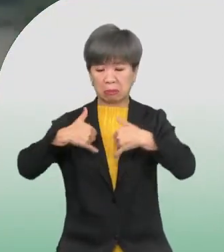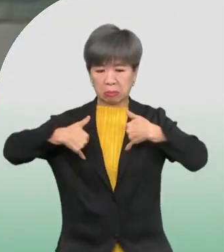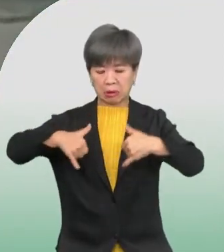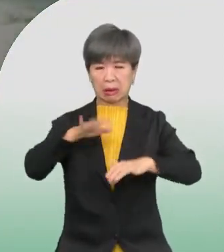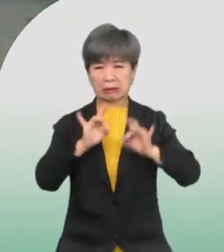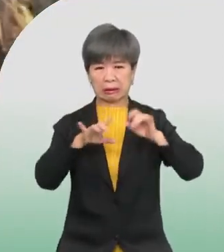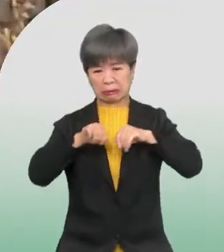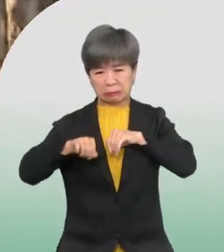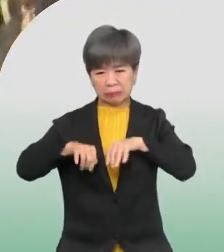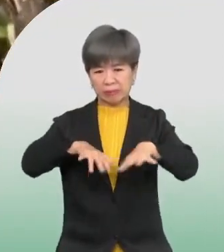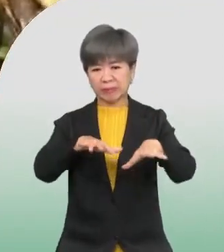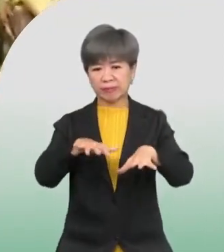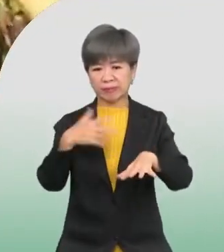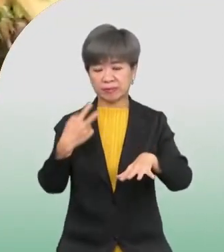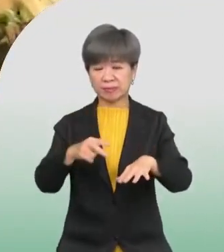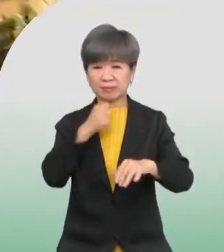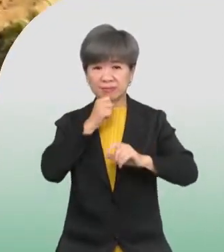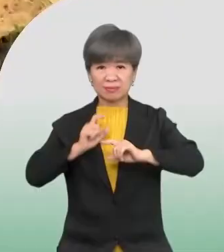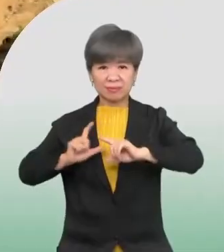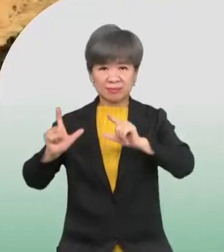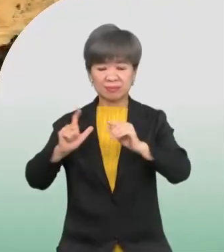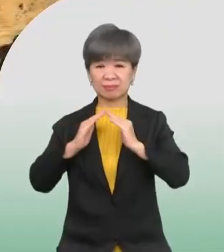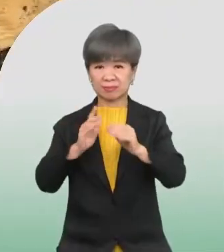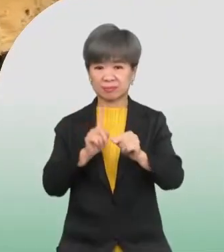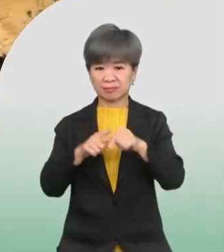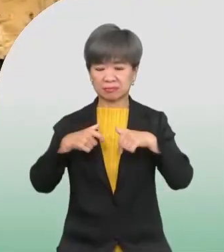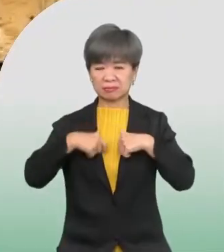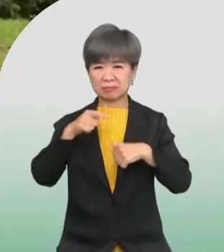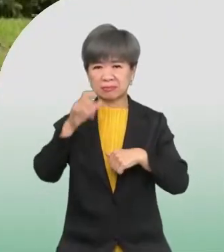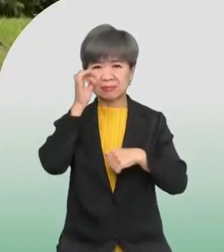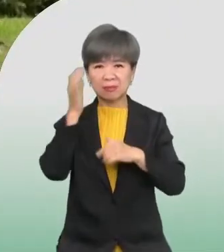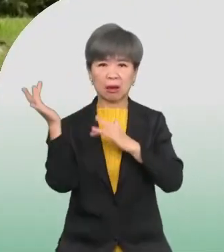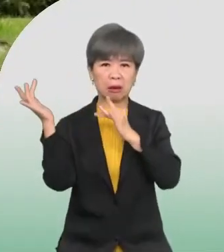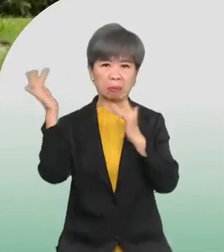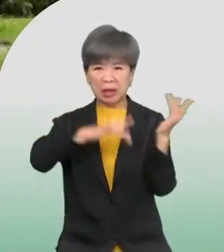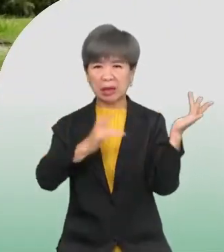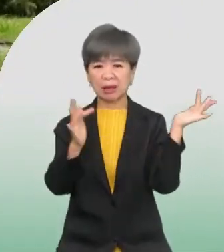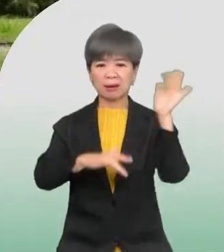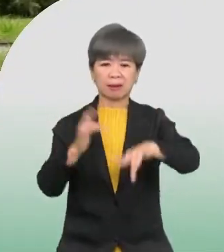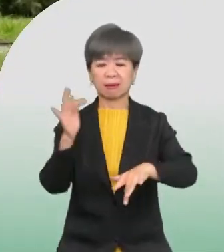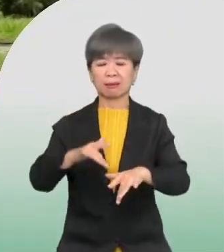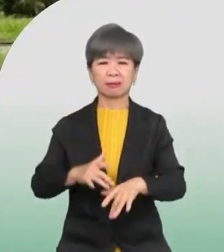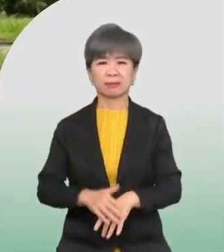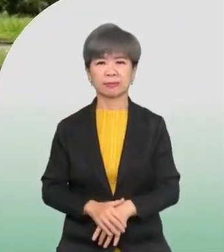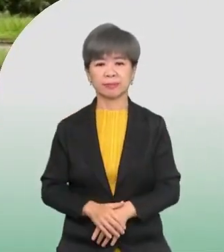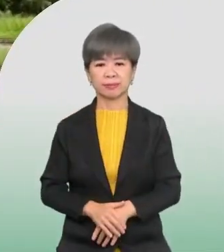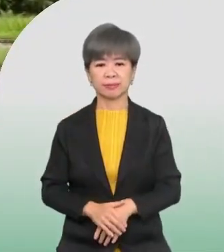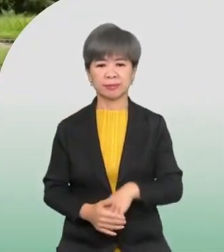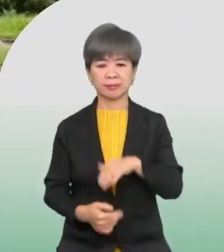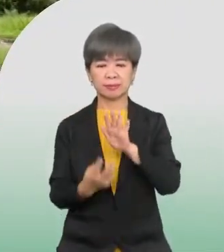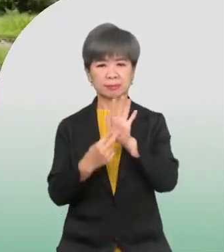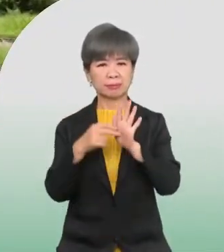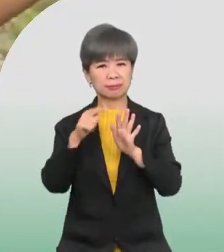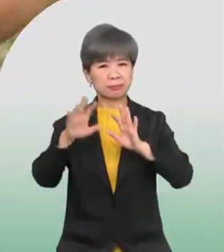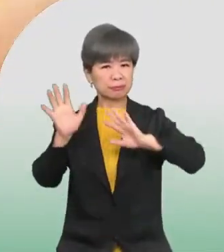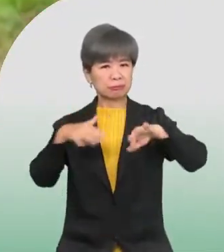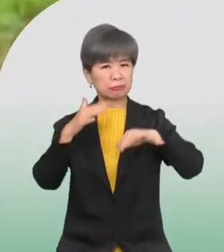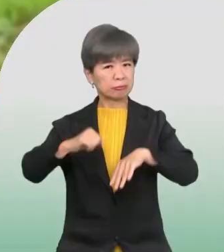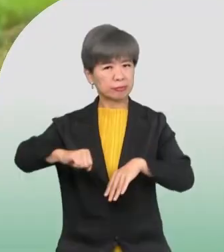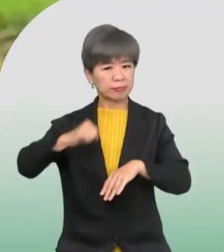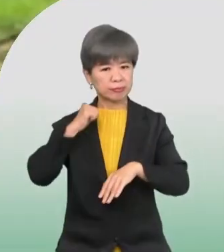外，推动市中心三号上山后，有陆续连续的本一下级的台风吹到中下来。 可能风太大，而且我们这